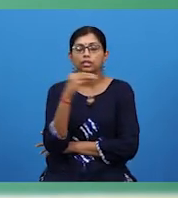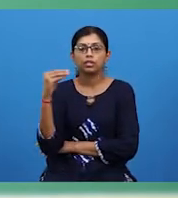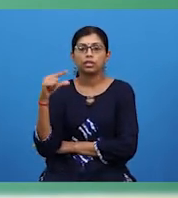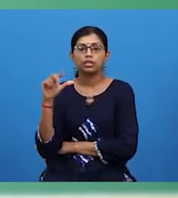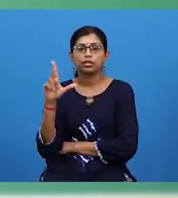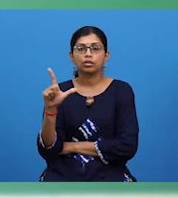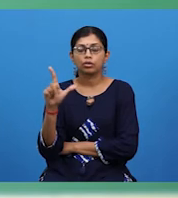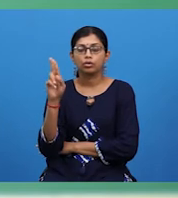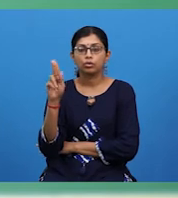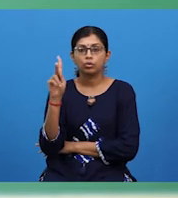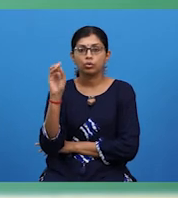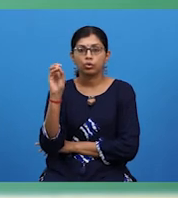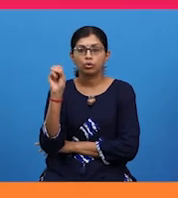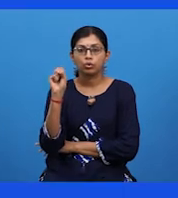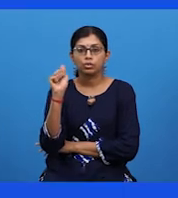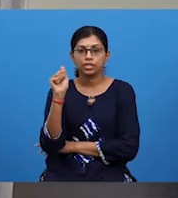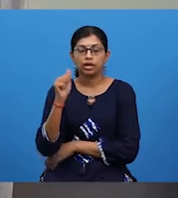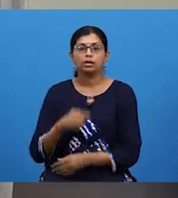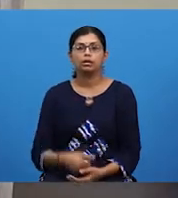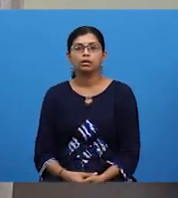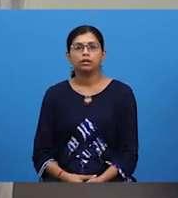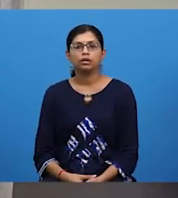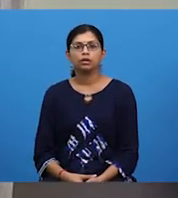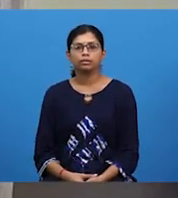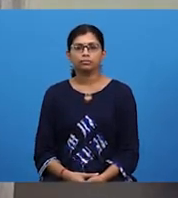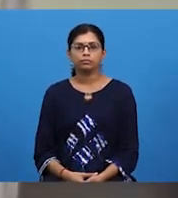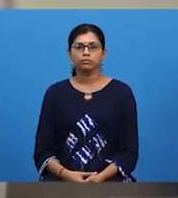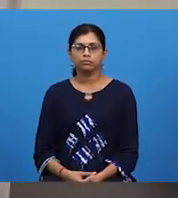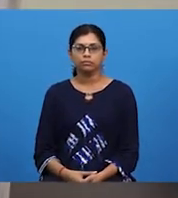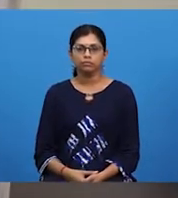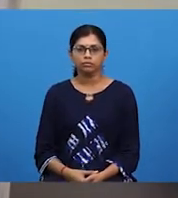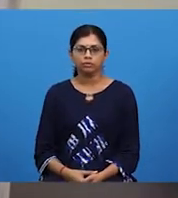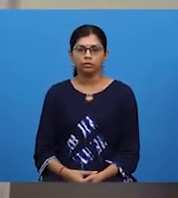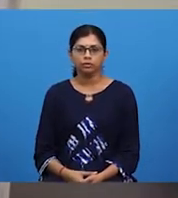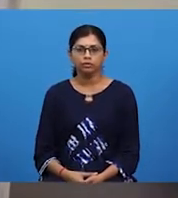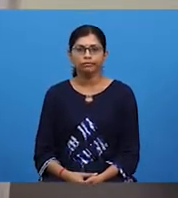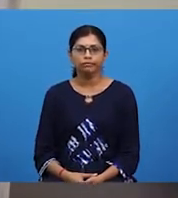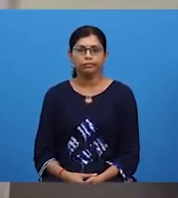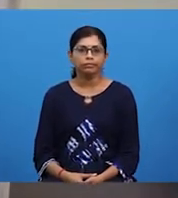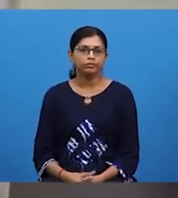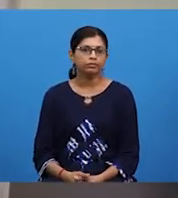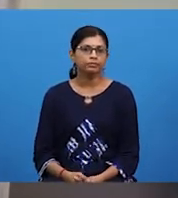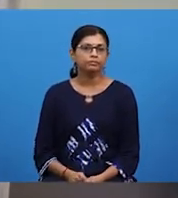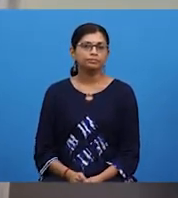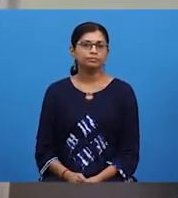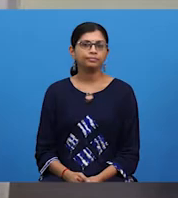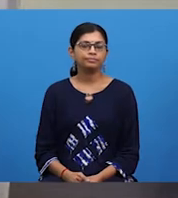sampel-sampel dalam tabung uji tersebut. Jadi mari kita mulakan dengan ujian